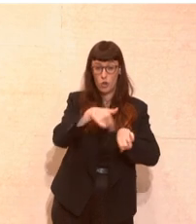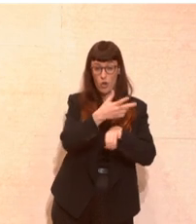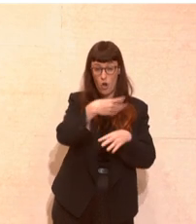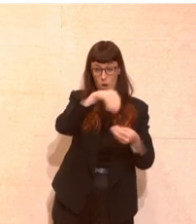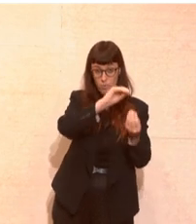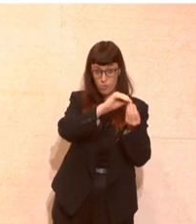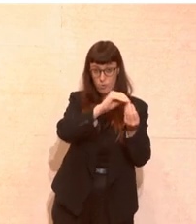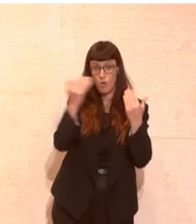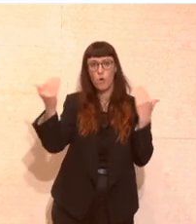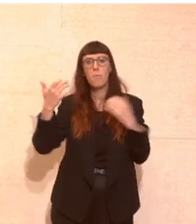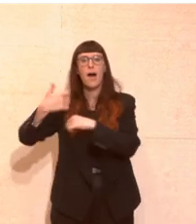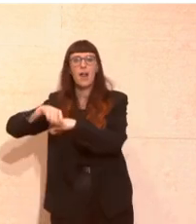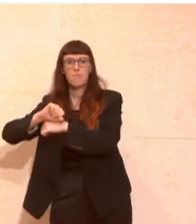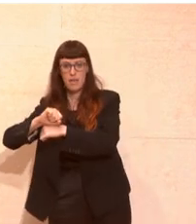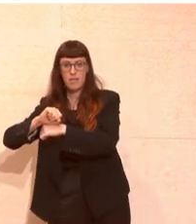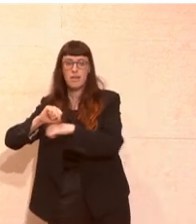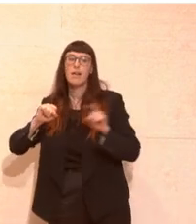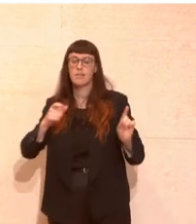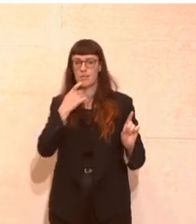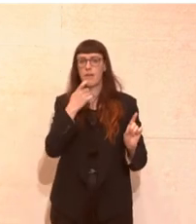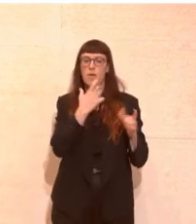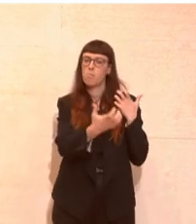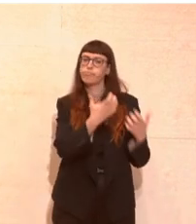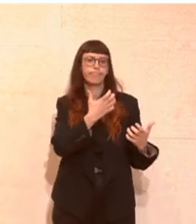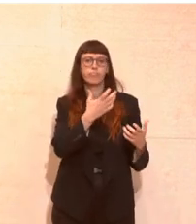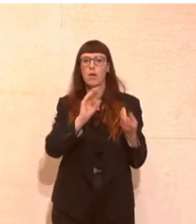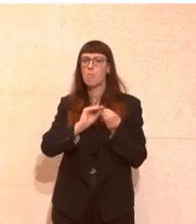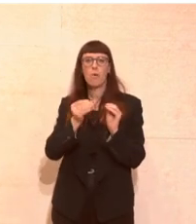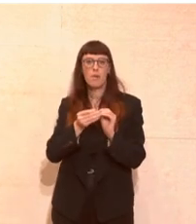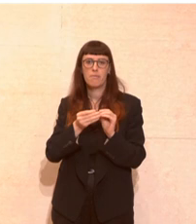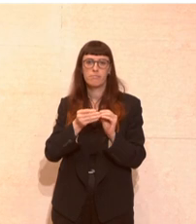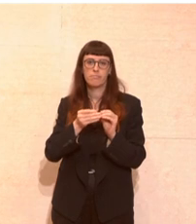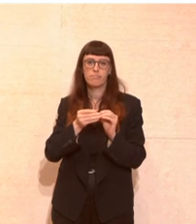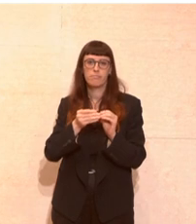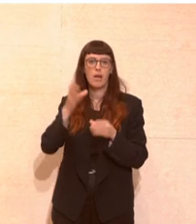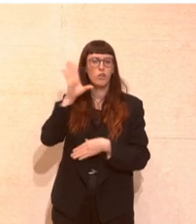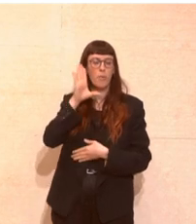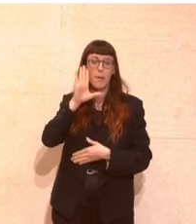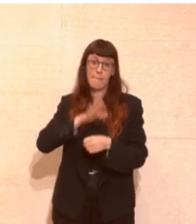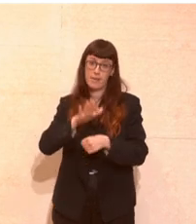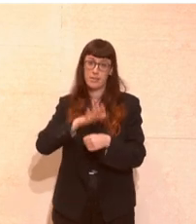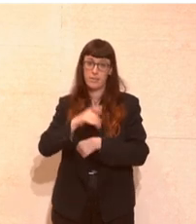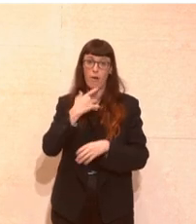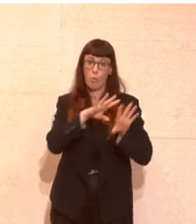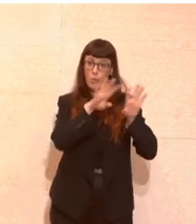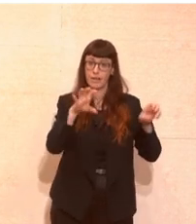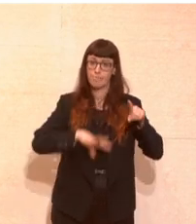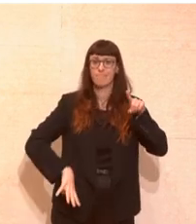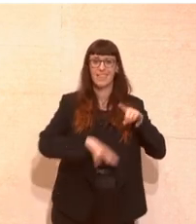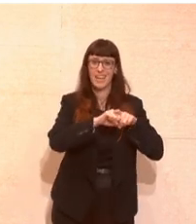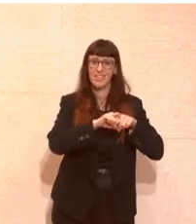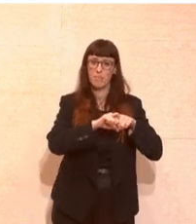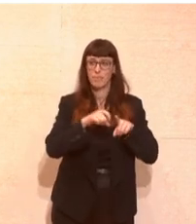semaine, c'est un signe d'une privation de sommeil et un signe qu'il souhaite se rattraper le week-end. Donc c'est un peu, ça vous donne un peu une